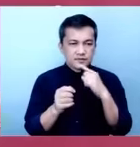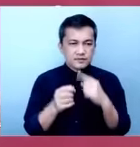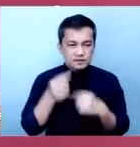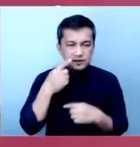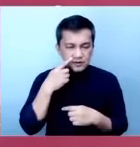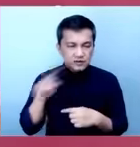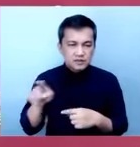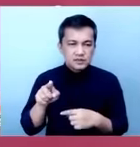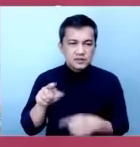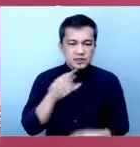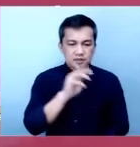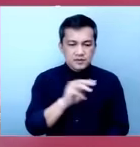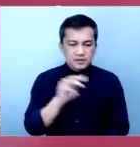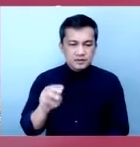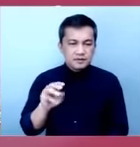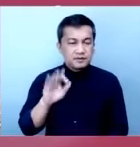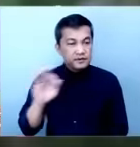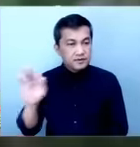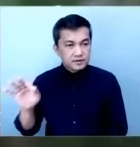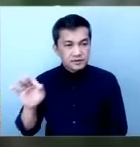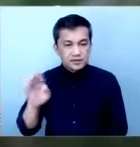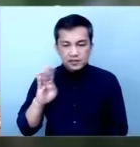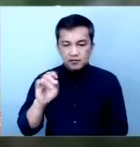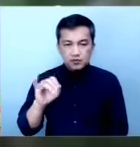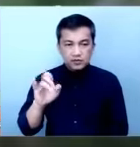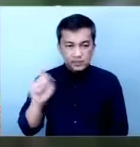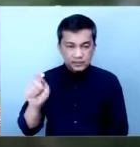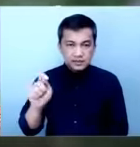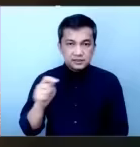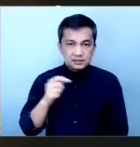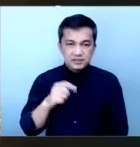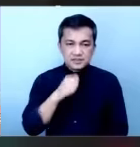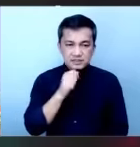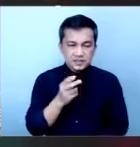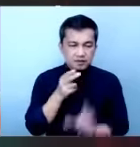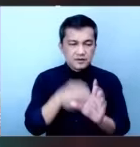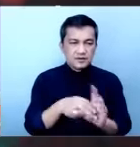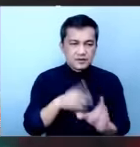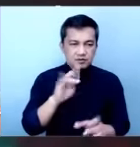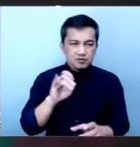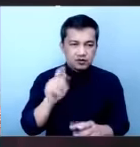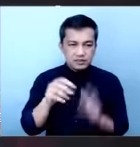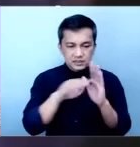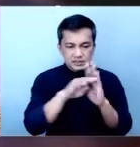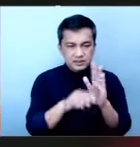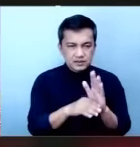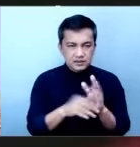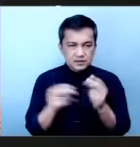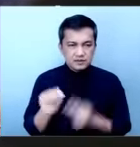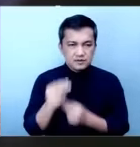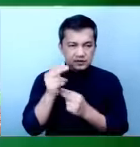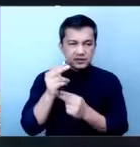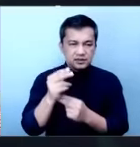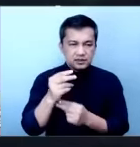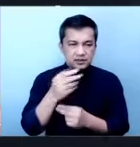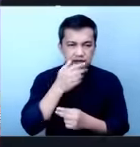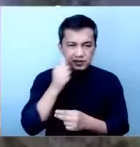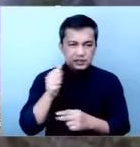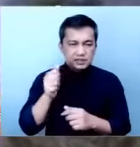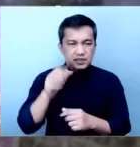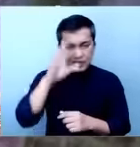Manila International Film Festival kay Boyet. Hindi nakapasok si Boyet sa listahan ng mga nominado sa Best Actor